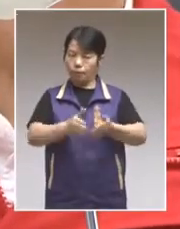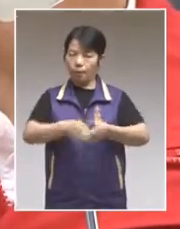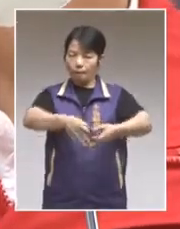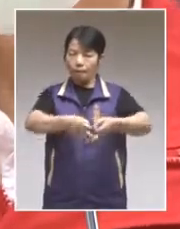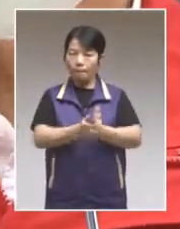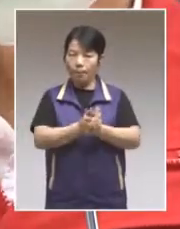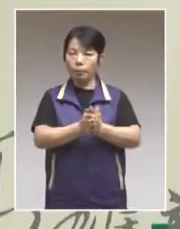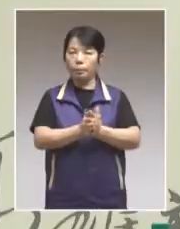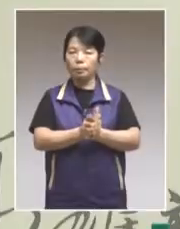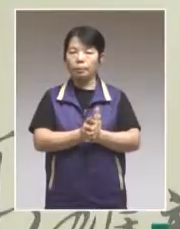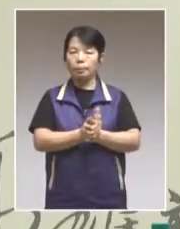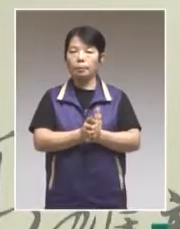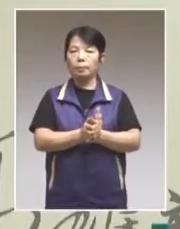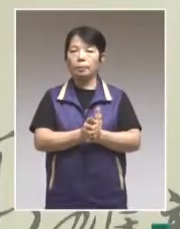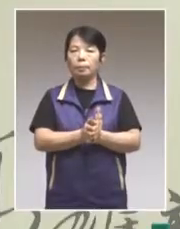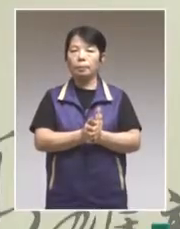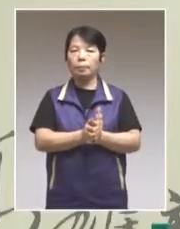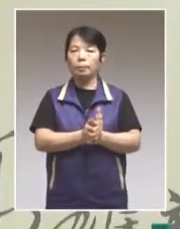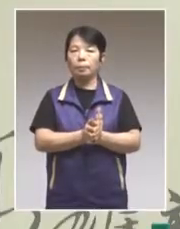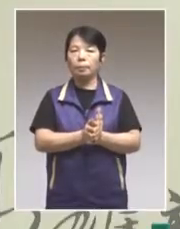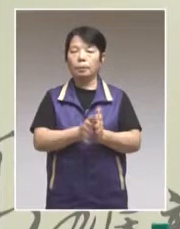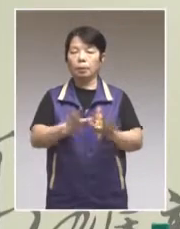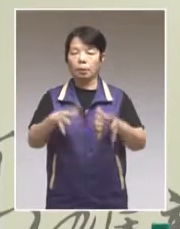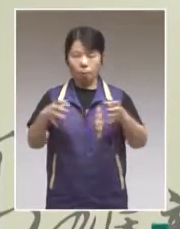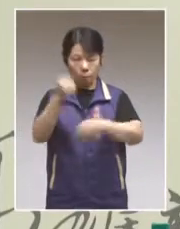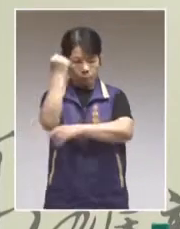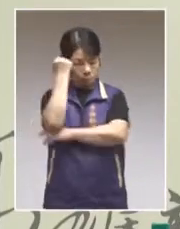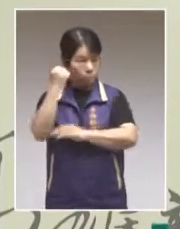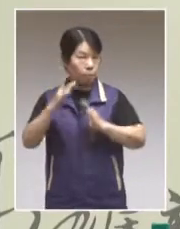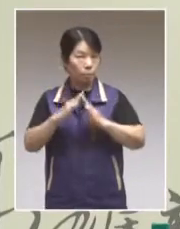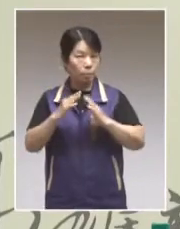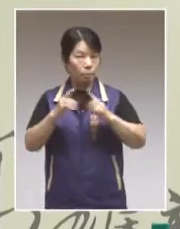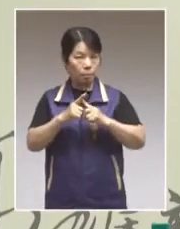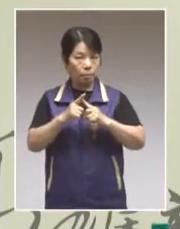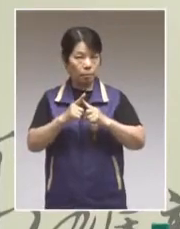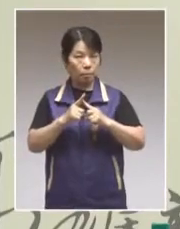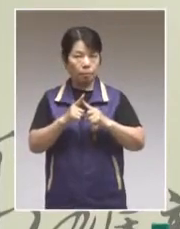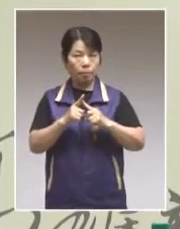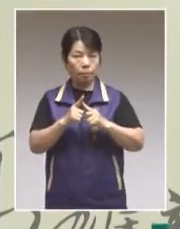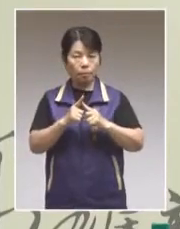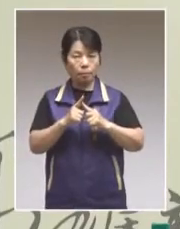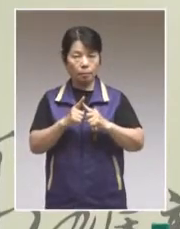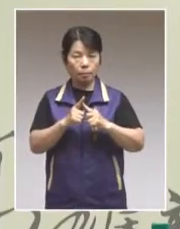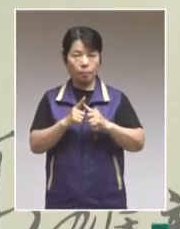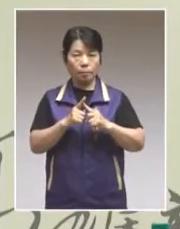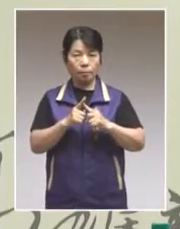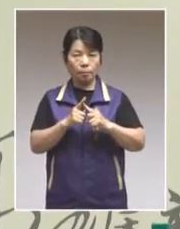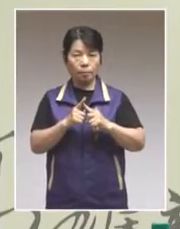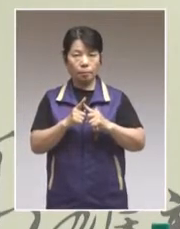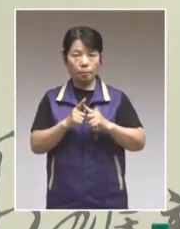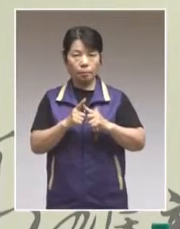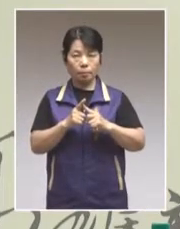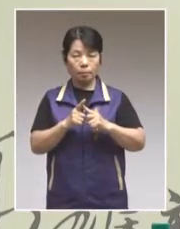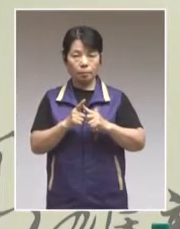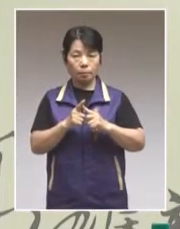刻来对我们的同住家人好这个来做这个